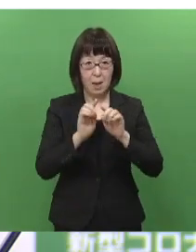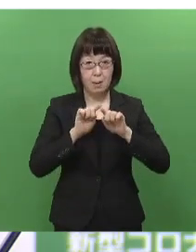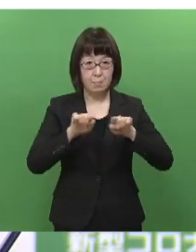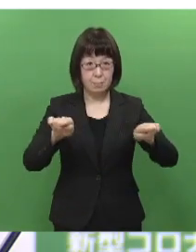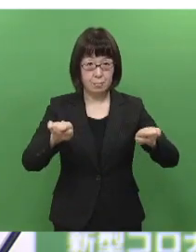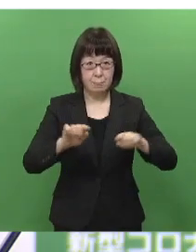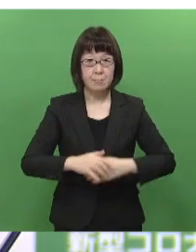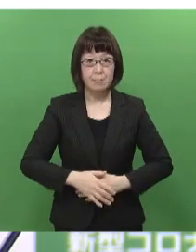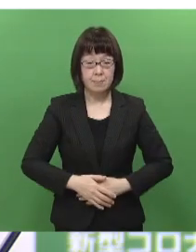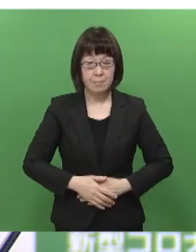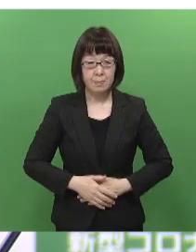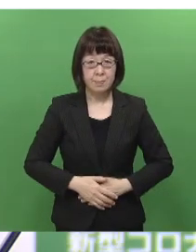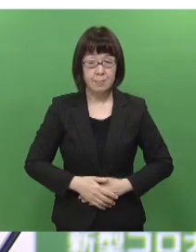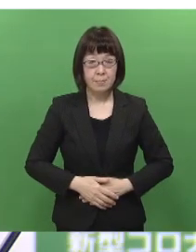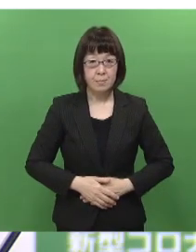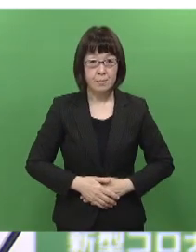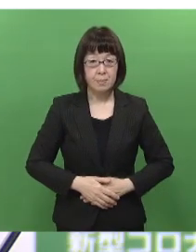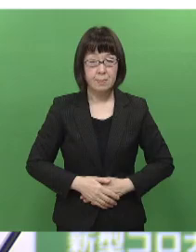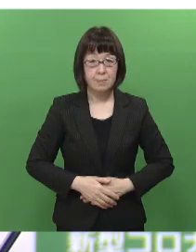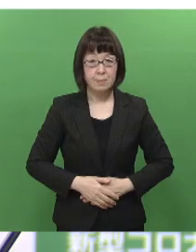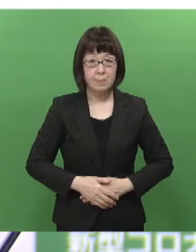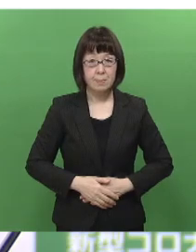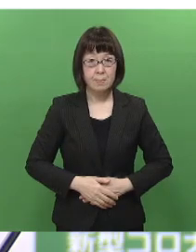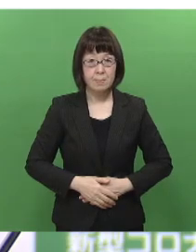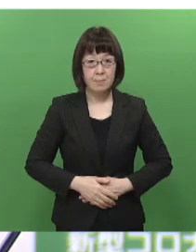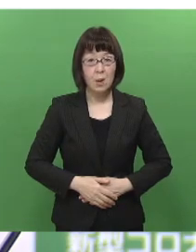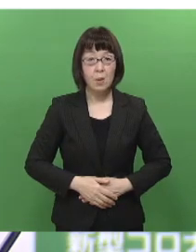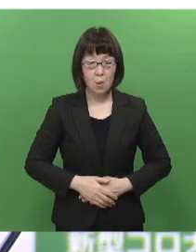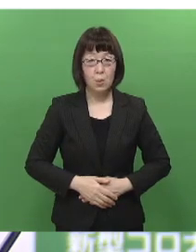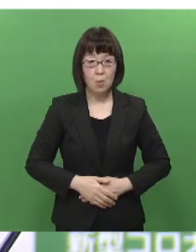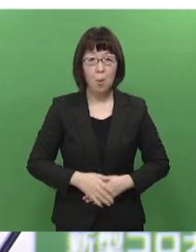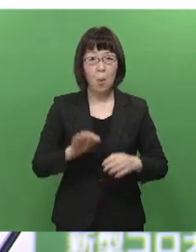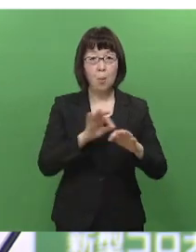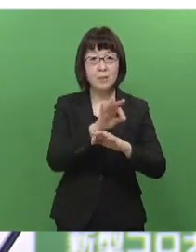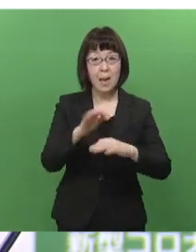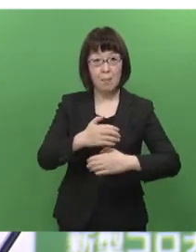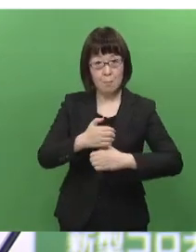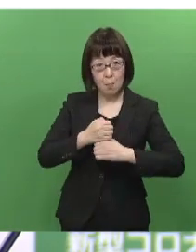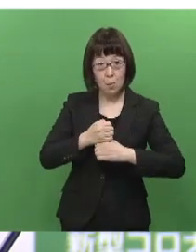この支給する協力金について、